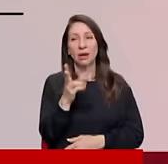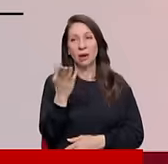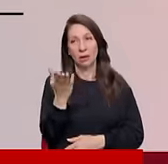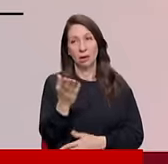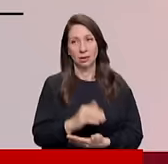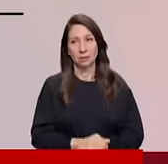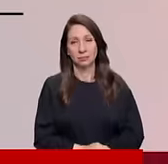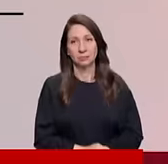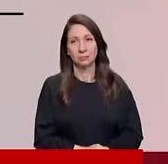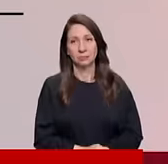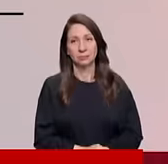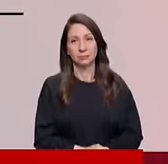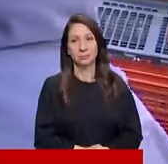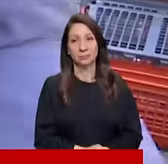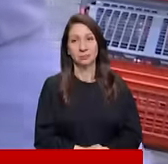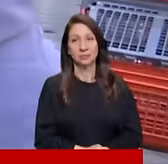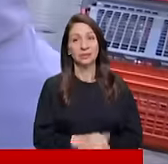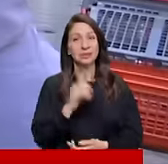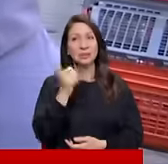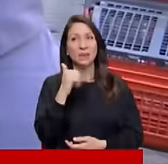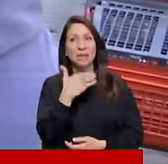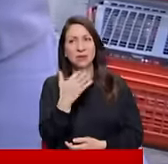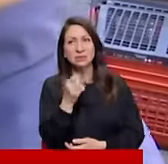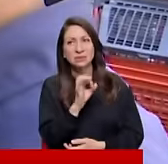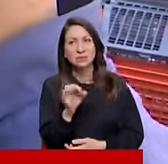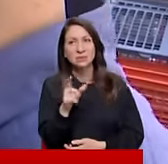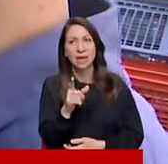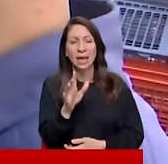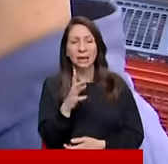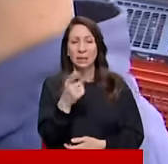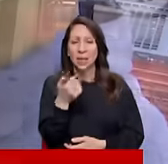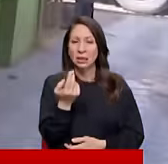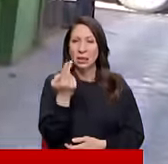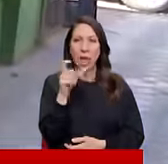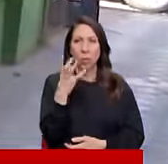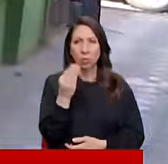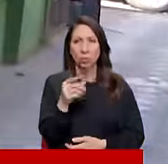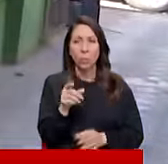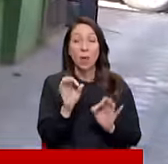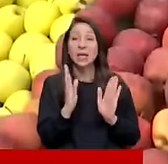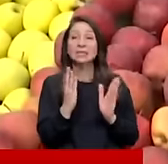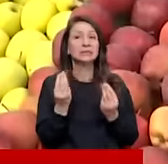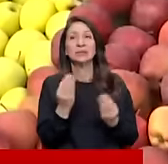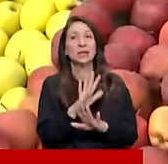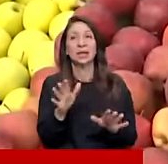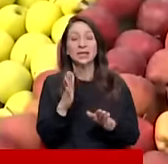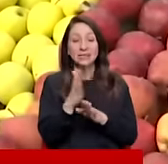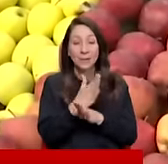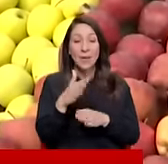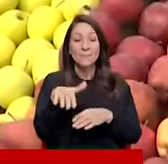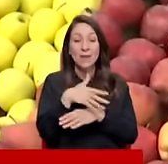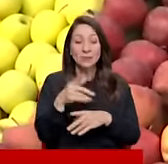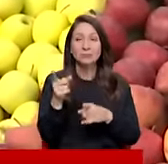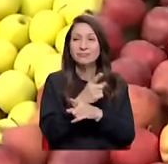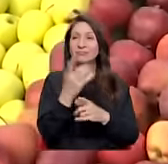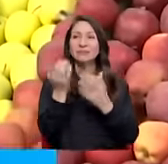tavuğun kilosuysa 120 lira. Ne zamandan beri et almadınız? Herhalde bir 6-7 ay oldu. Bu gidiş gidiş değil yani. Sebze meyve